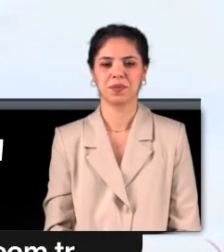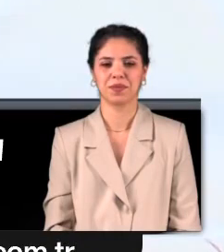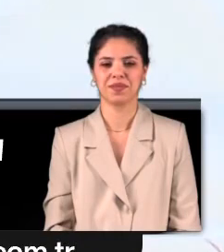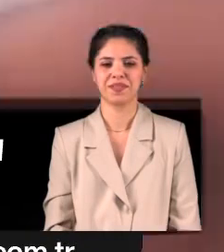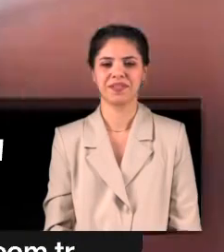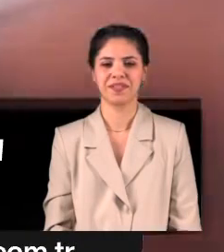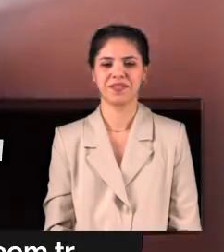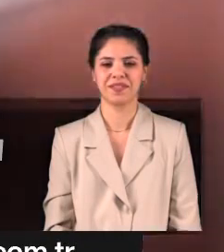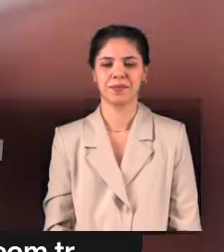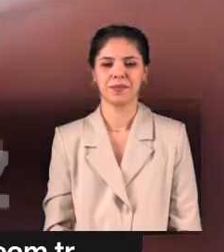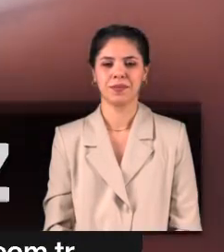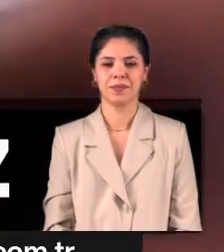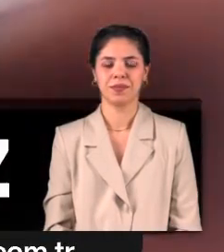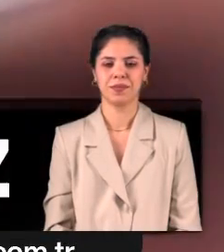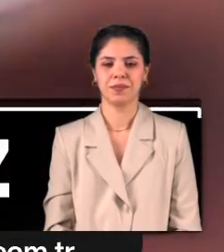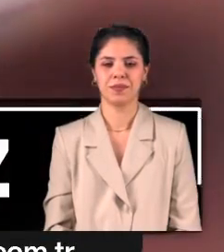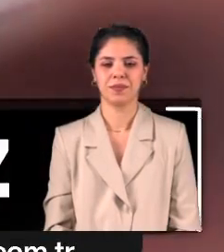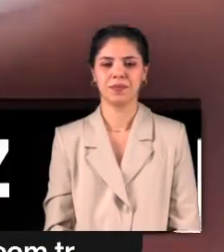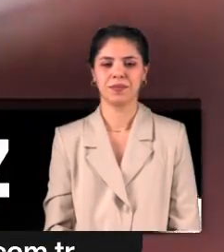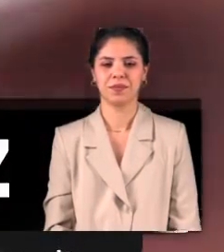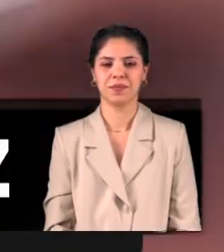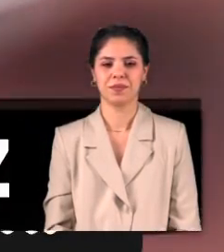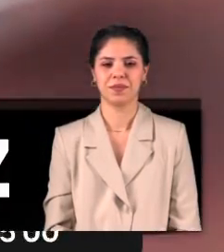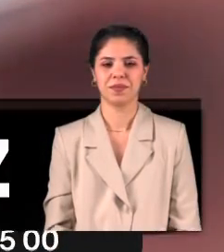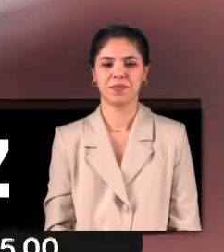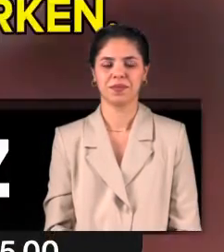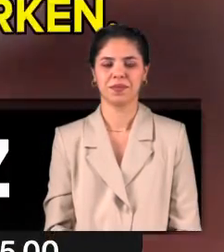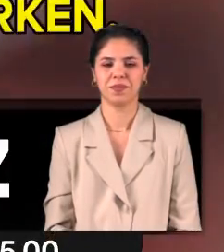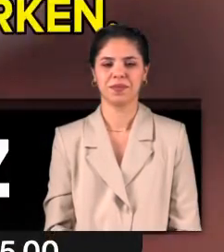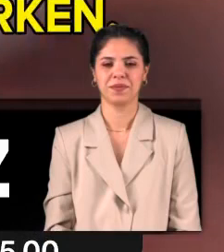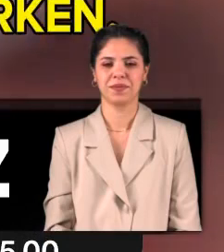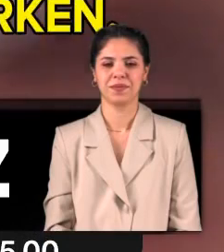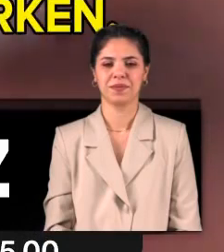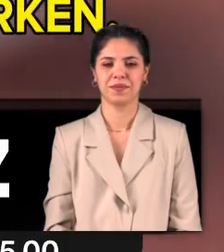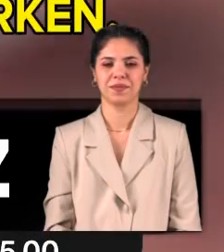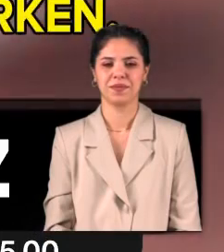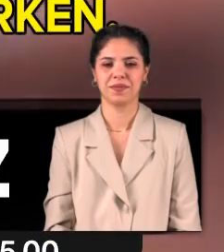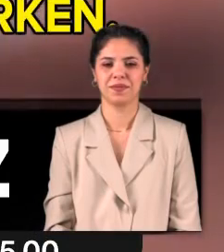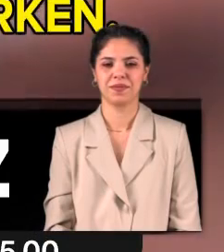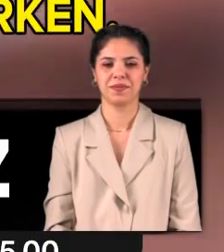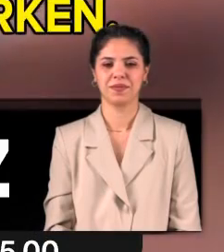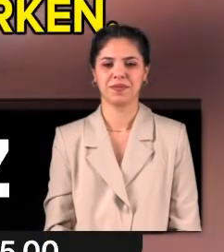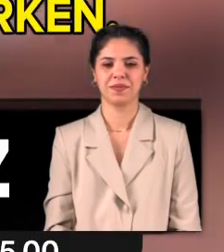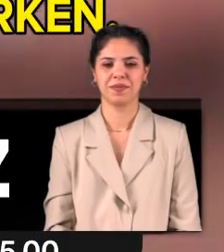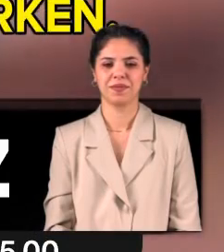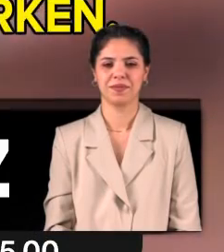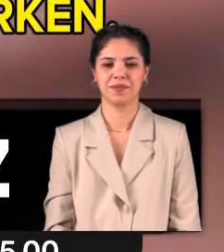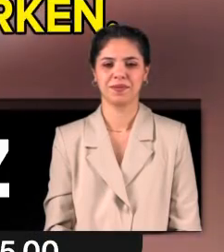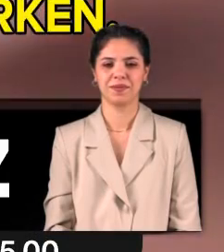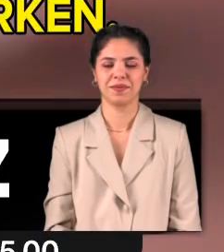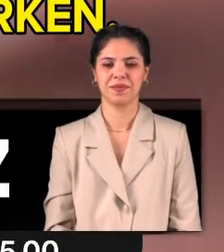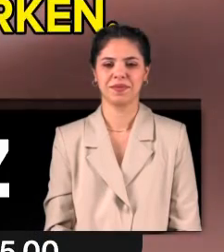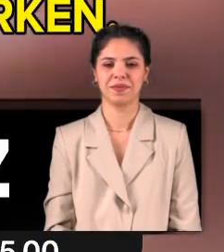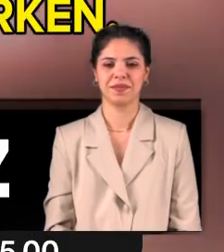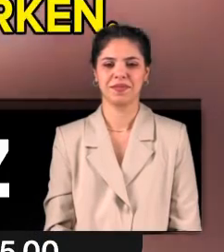görmeye geleceksiniz? İyi, o zaman biz Zonguldak'a geçersek Zonguldak'tan geleceğiz senin yanına. Söz. Fazla beklemiyor. Çok özledik şey Gökte'yi. Evet evet ben